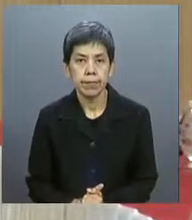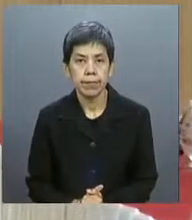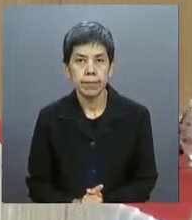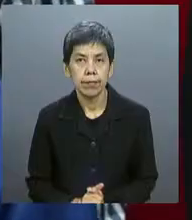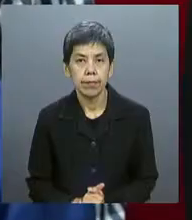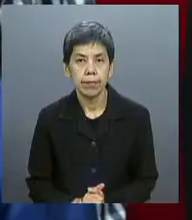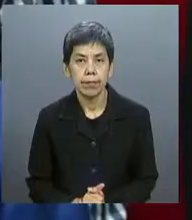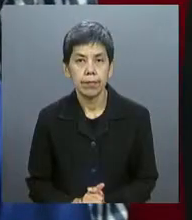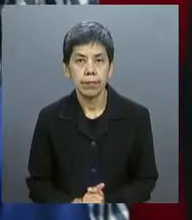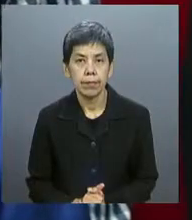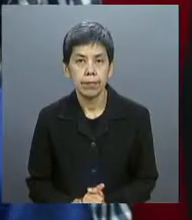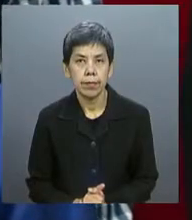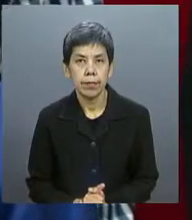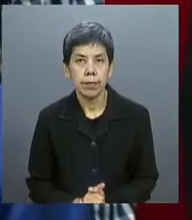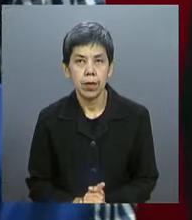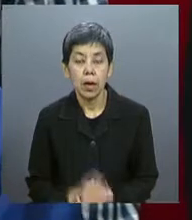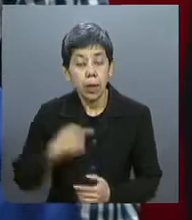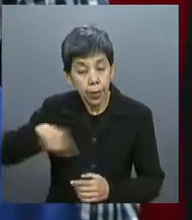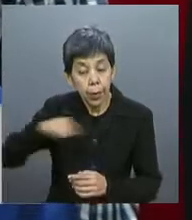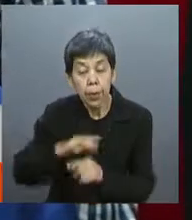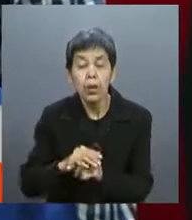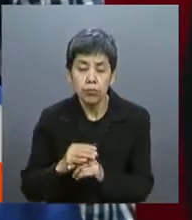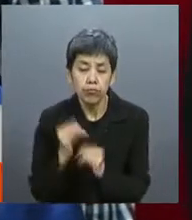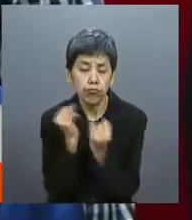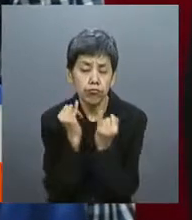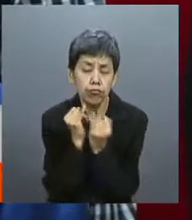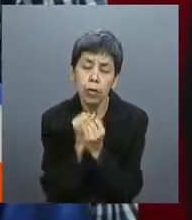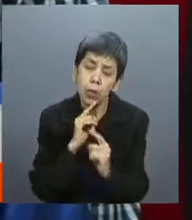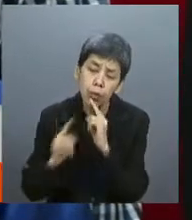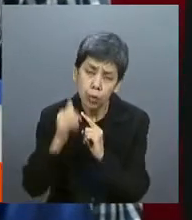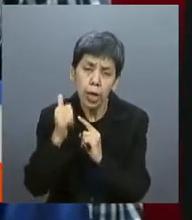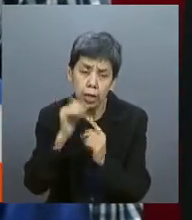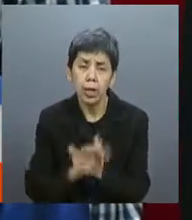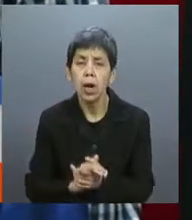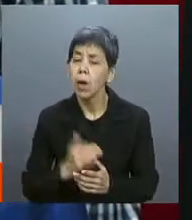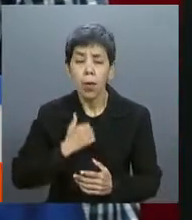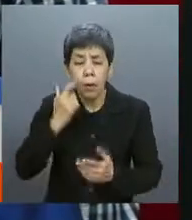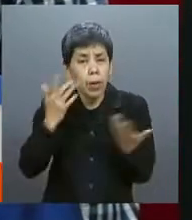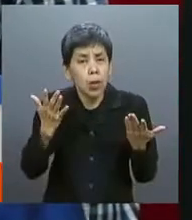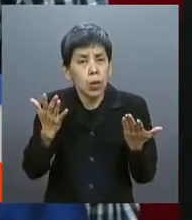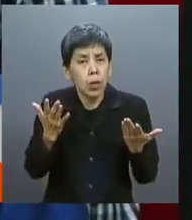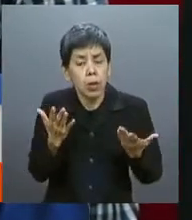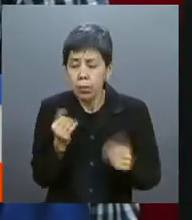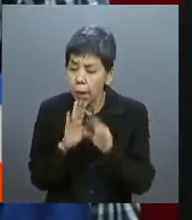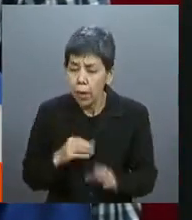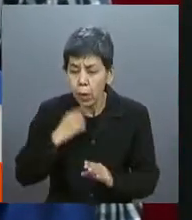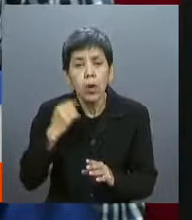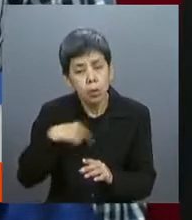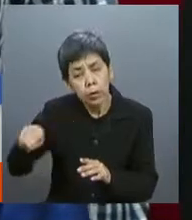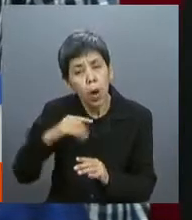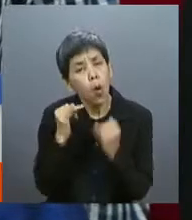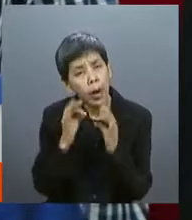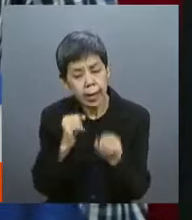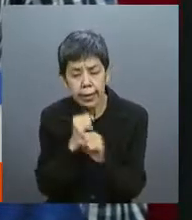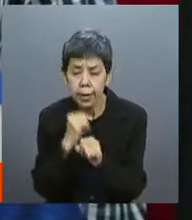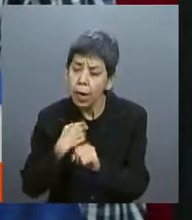พี่อะไรพี่ป้อมกับผมเนี่ยชอบกันนะเป็นชอบกันมากผมก็ไม่รู้ว่าเป็นอะไรอย่างนี้ได้ยังไงชอบกันนะ